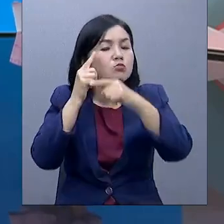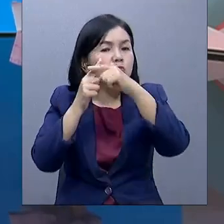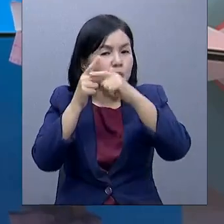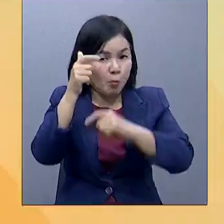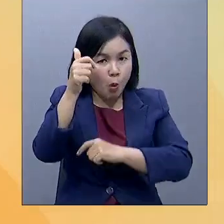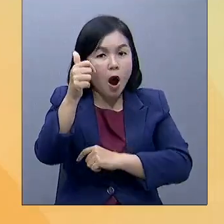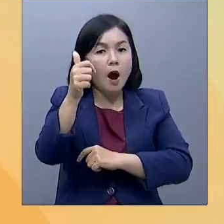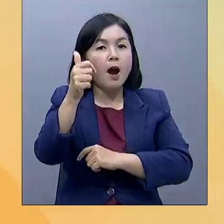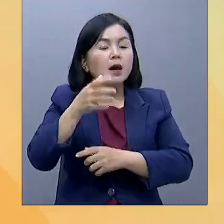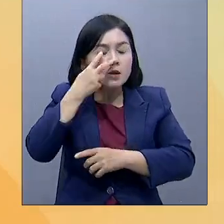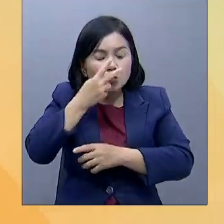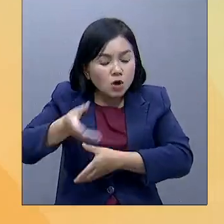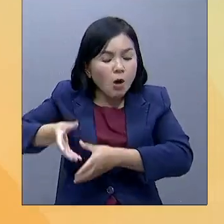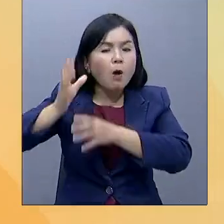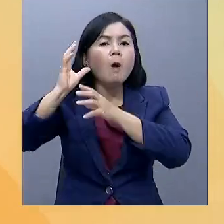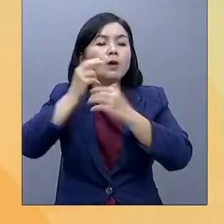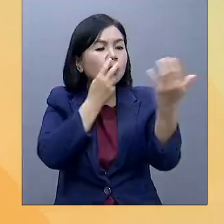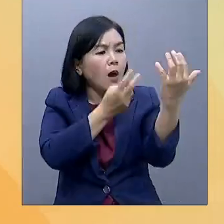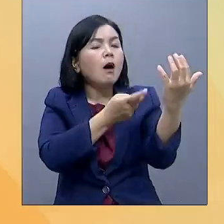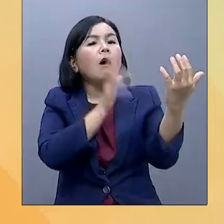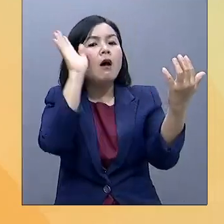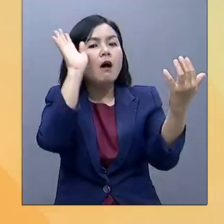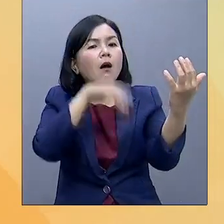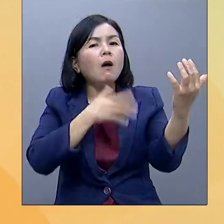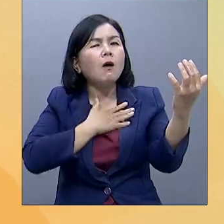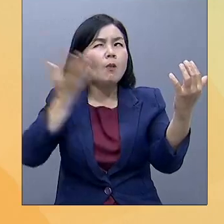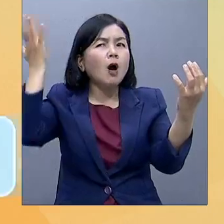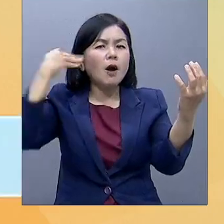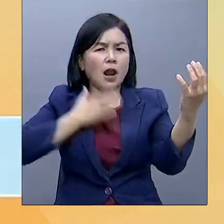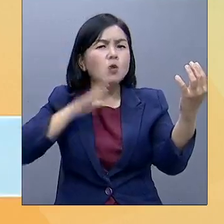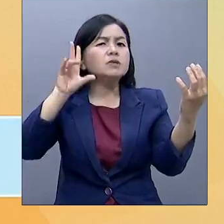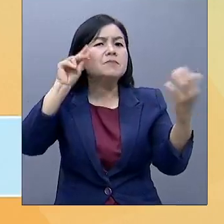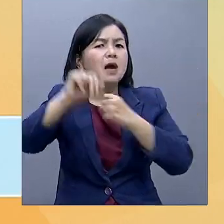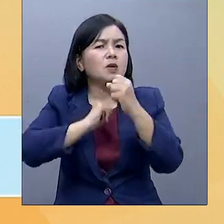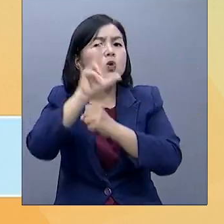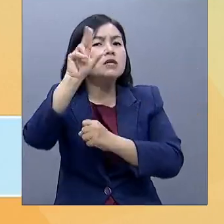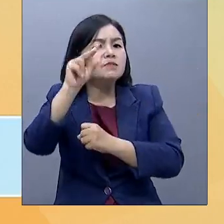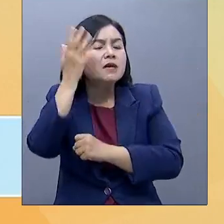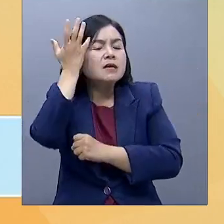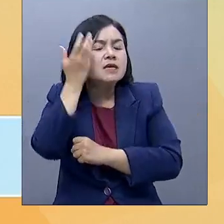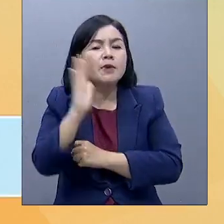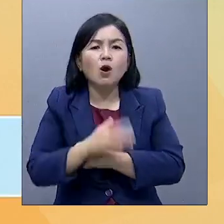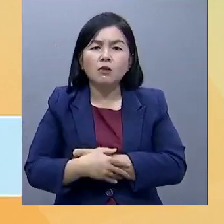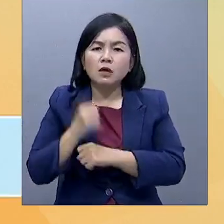ที่มองย้อนกลับไปว่าวัยนี้จริงๆเราไม่จำเป็นจะต้องไป